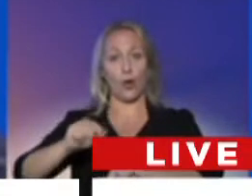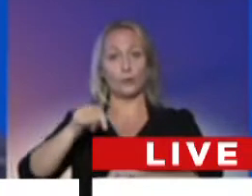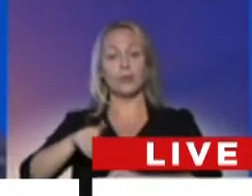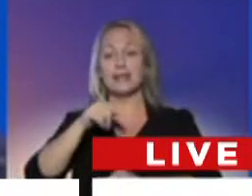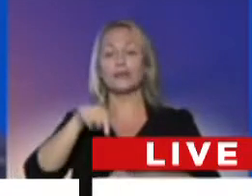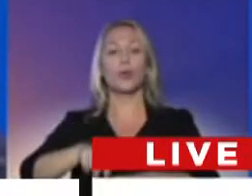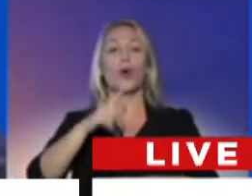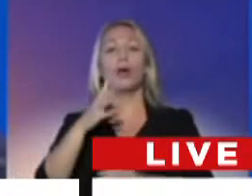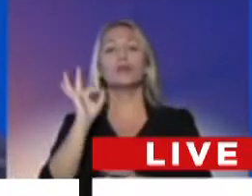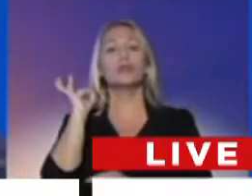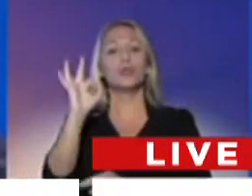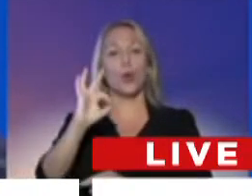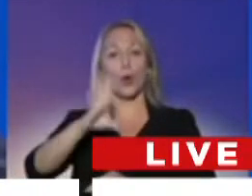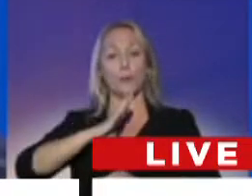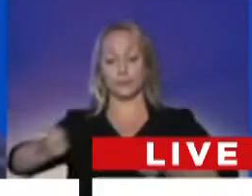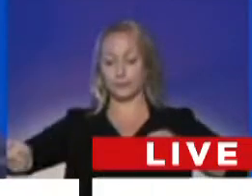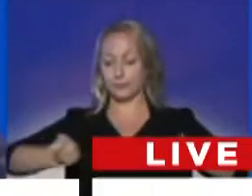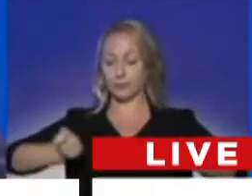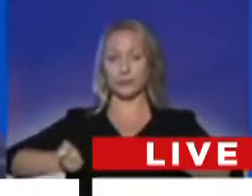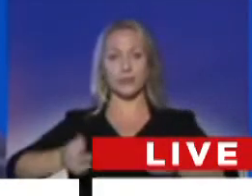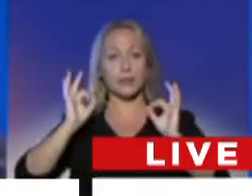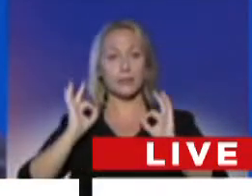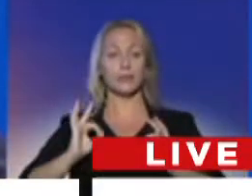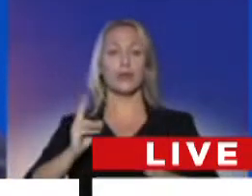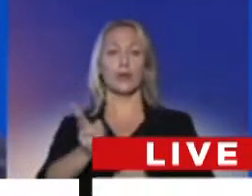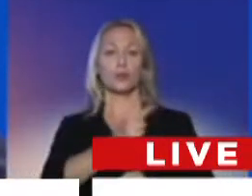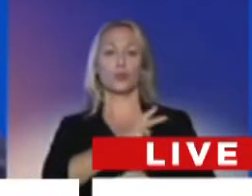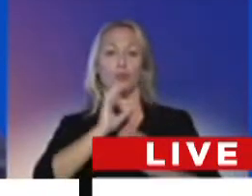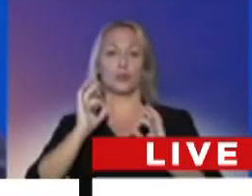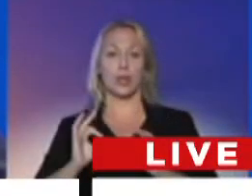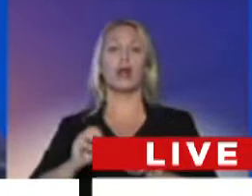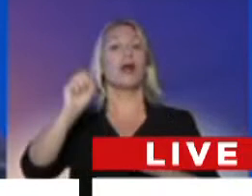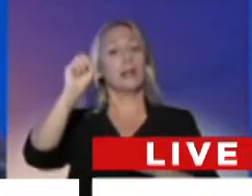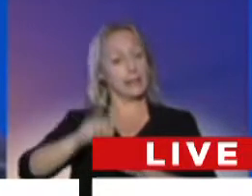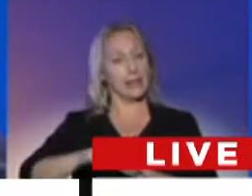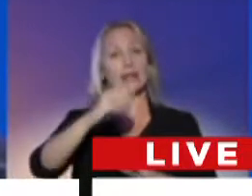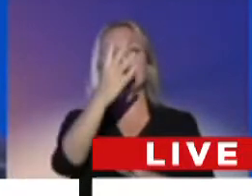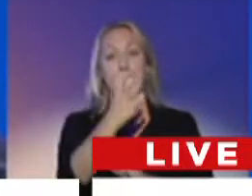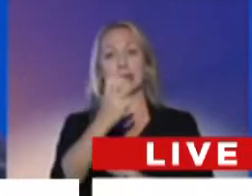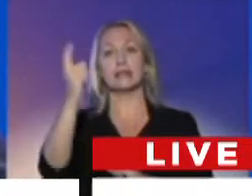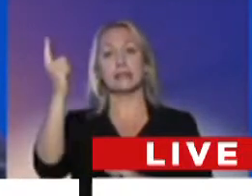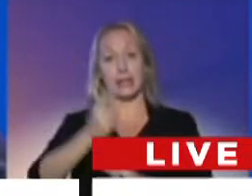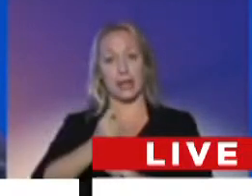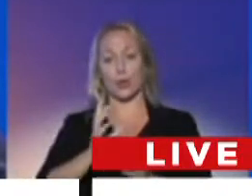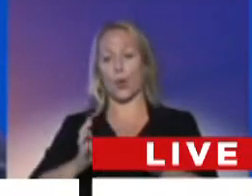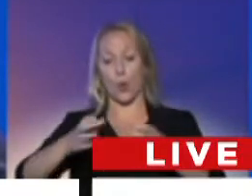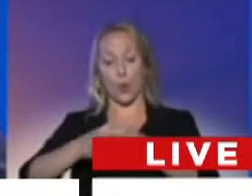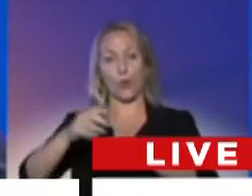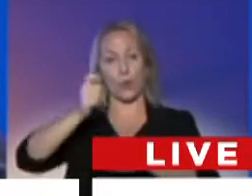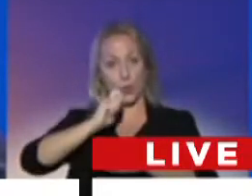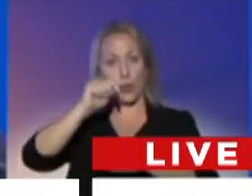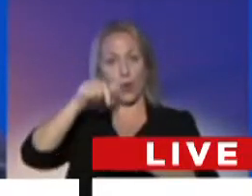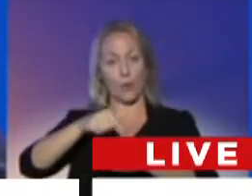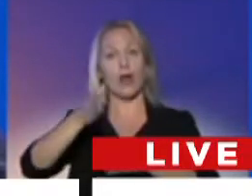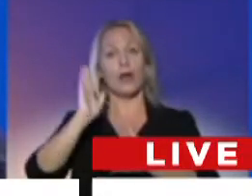κυβερνησιμότητα. Επαναλαμβάνω αυτό το οποίο έχω ξαναπεί. Ναι, με 40% ένα κόμμα δικαιούται